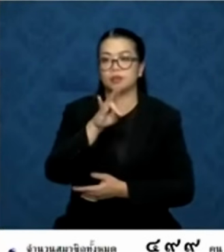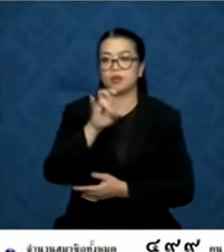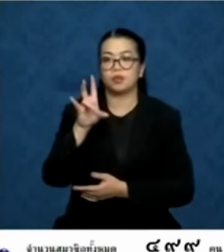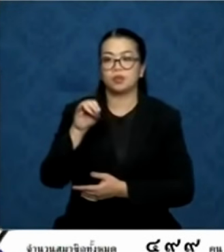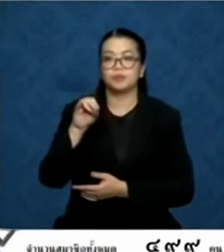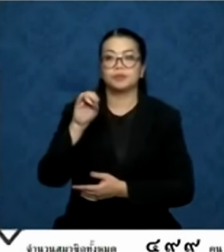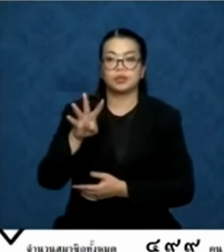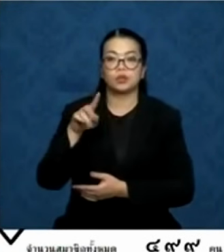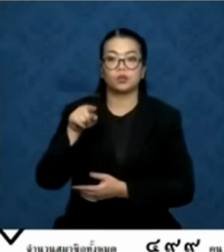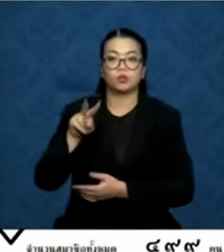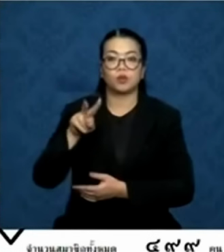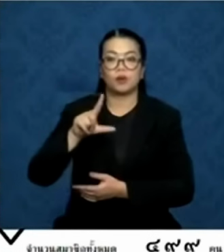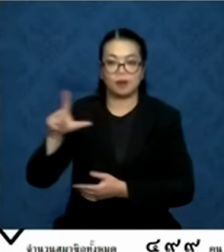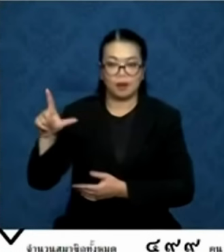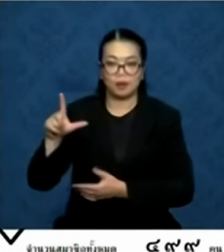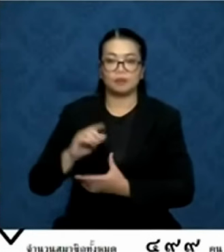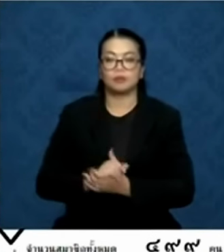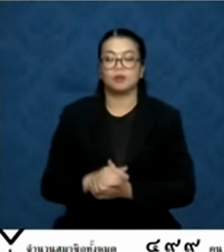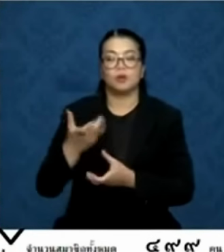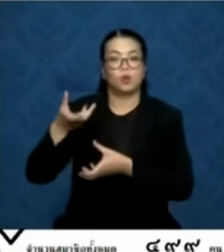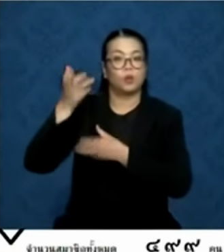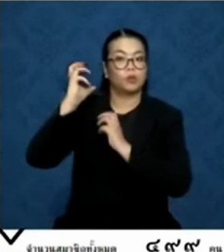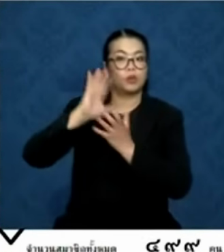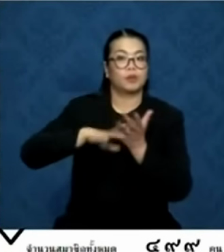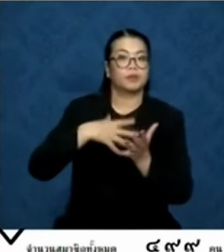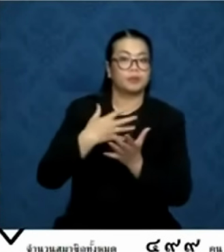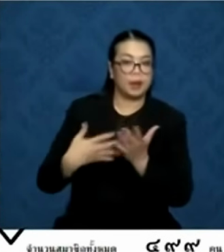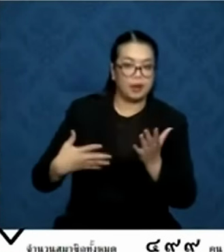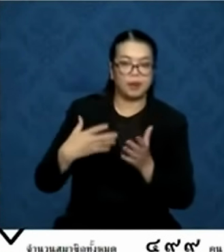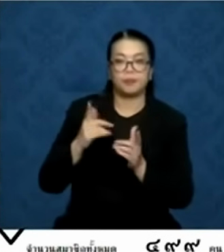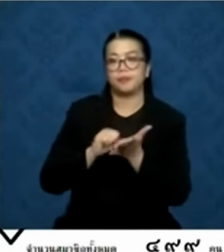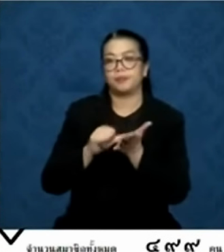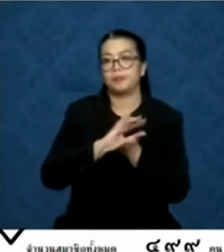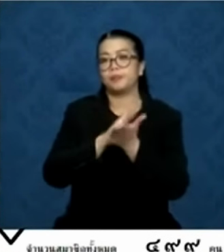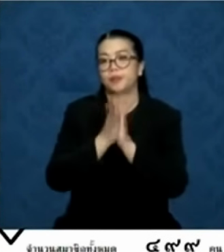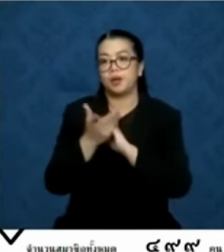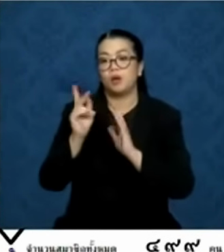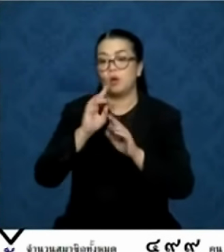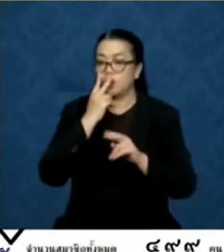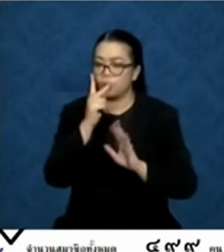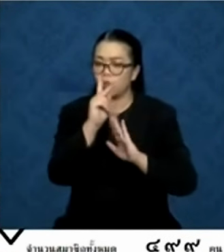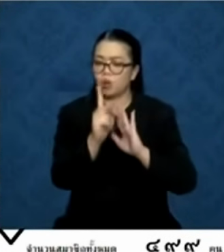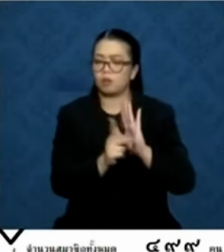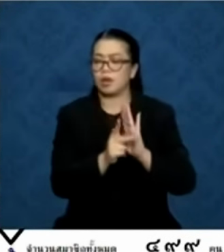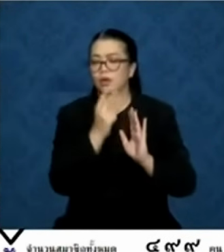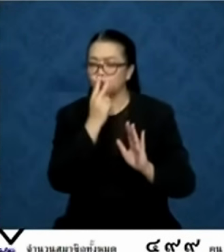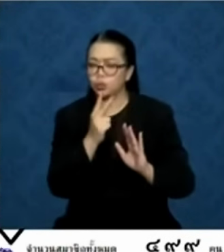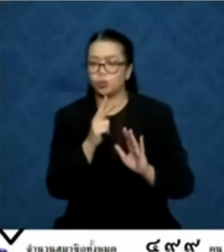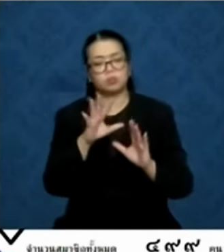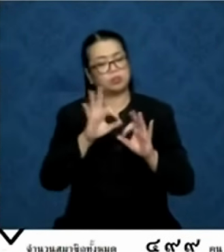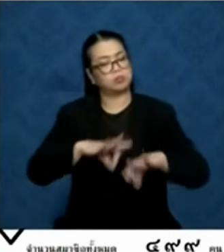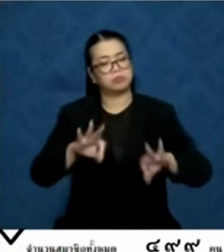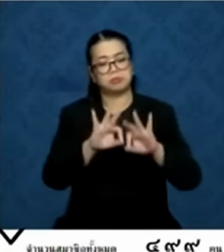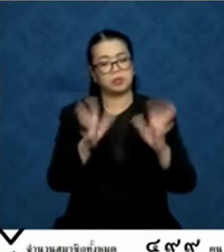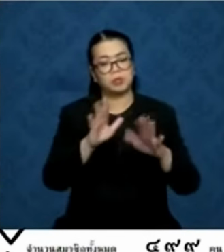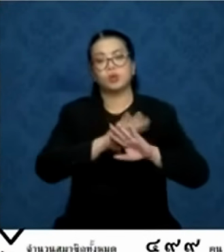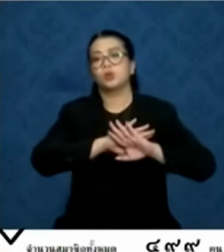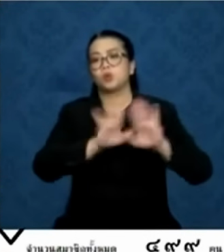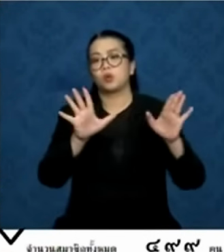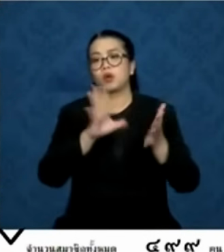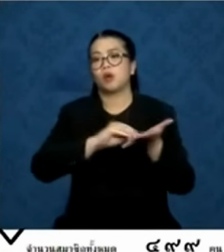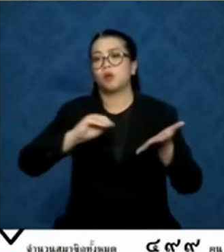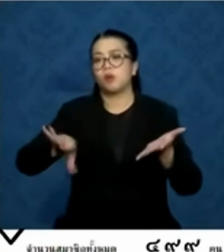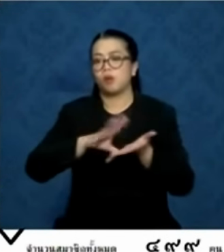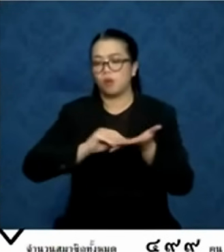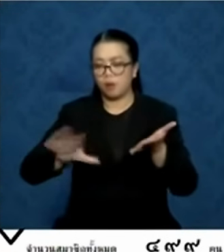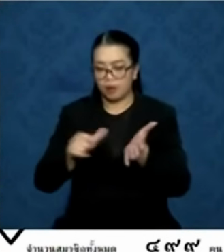17,774.2 ล้านบาทเพื่อทบทวนปรับปรุงหรือยกเลิกกฎหมายที่หมดความจำเป็นหรือเป็นอุปสรรคในการพัฒนาประ